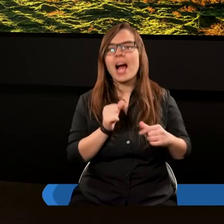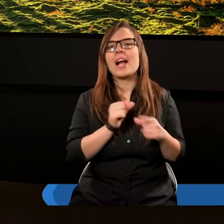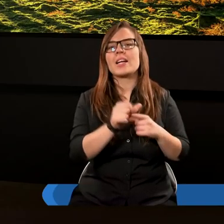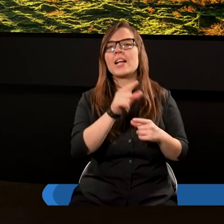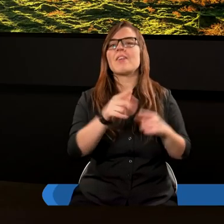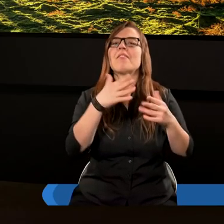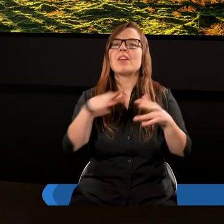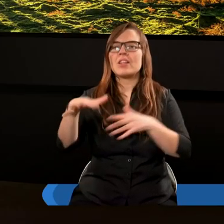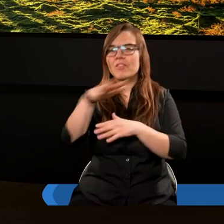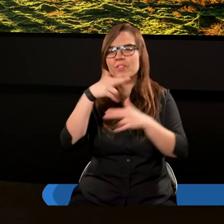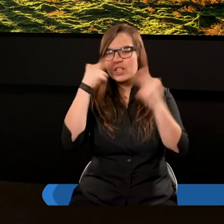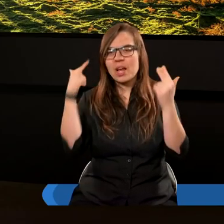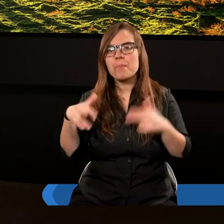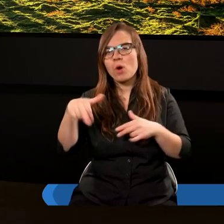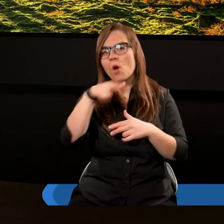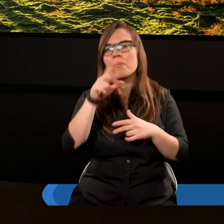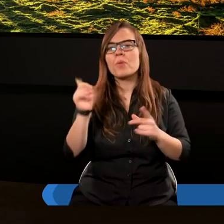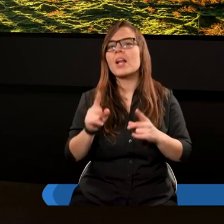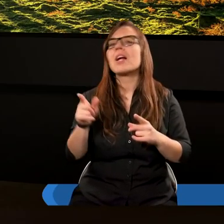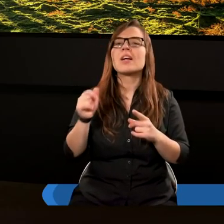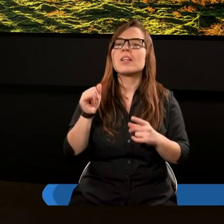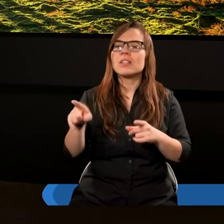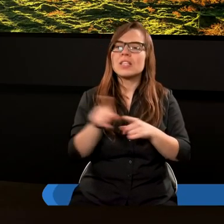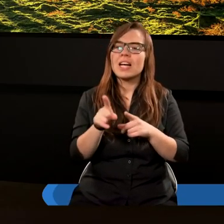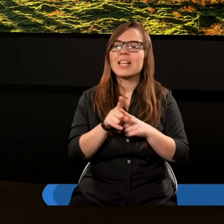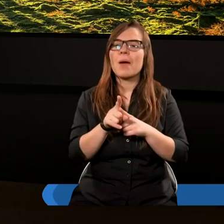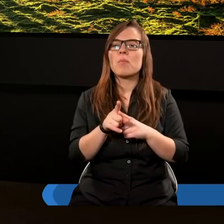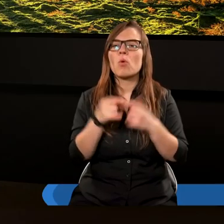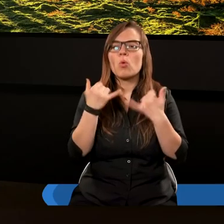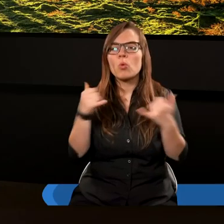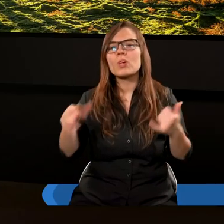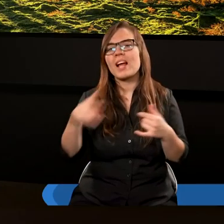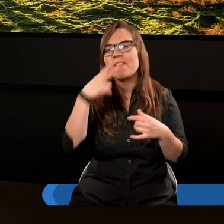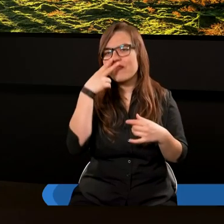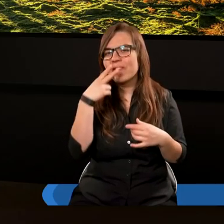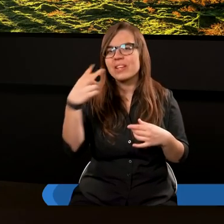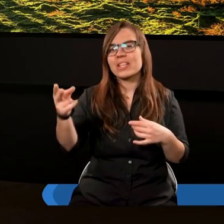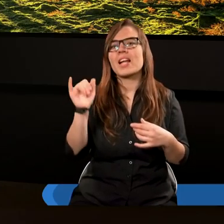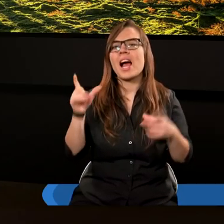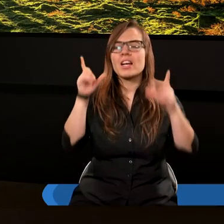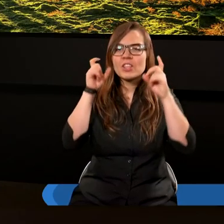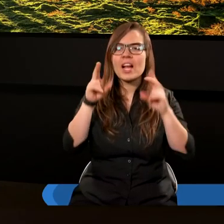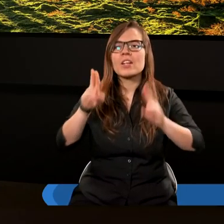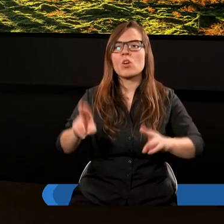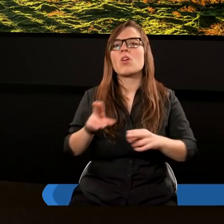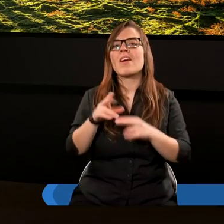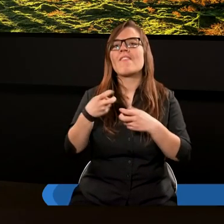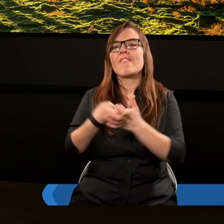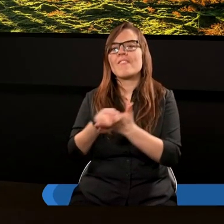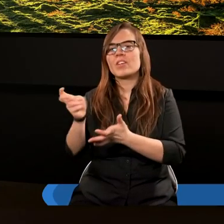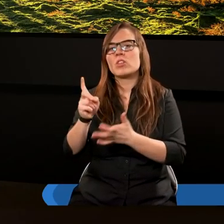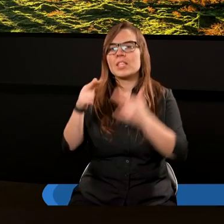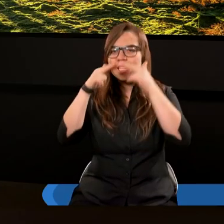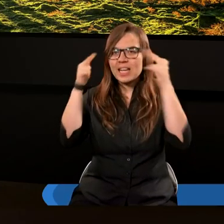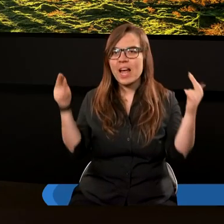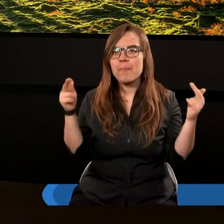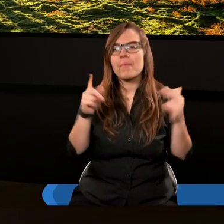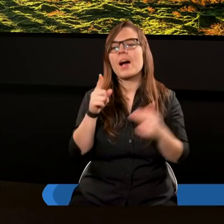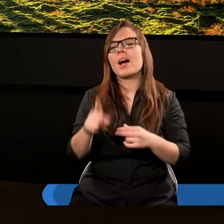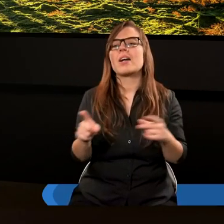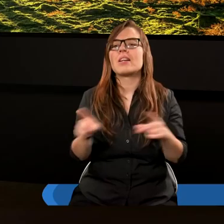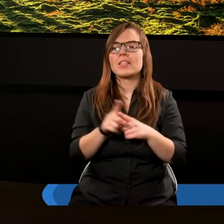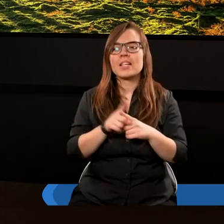spadł na ziemię niczym błyskawica. Apokalipsa 12 również jest ta wizja, jak szatan zostaje wyrzucony z nieba. I być może to